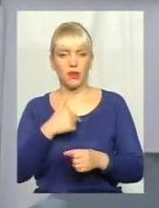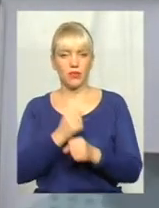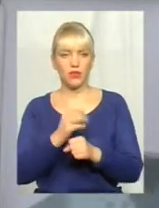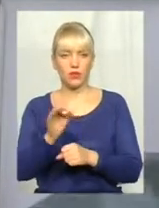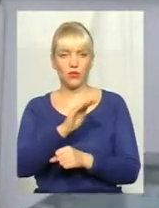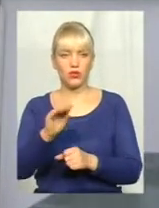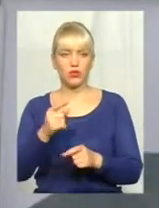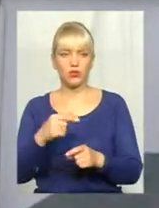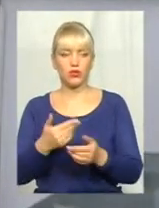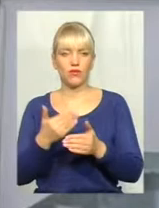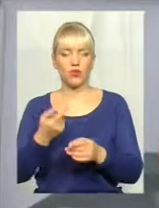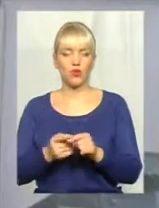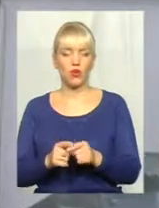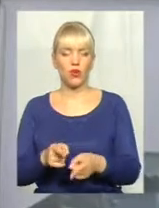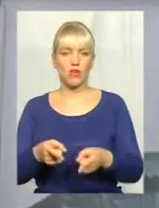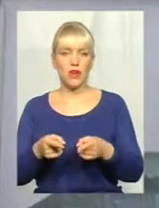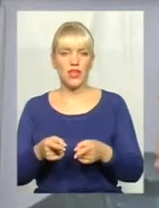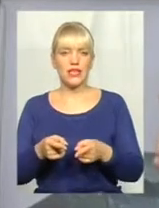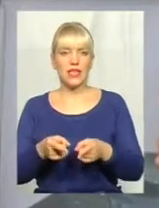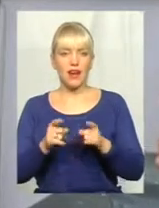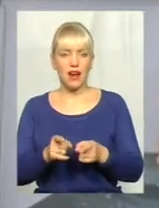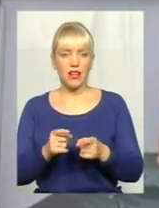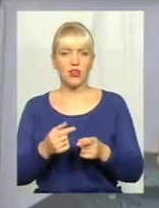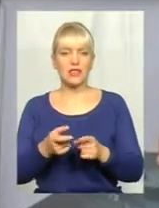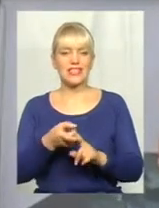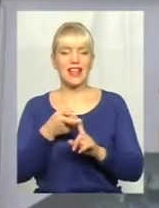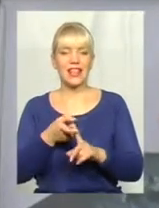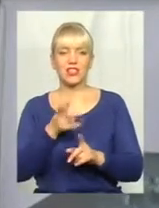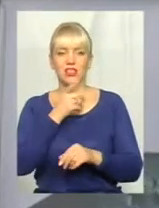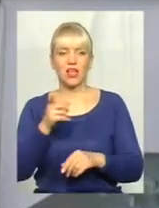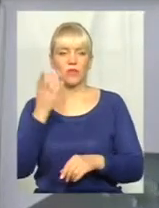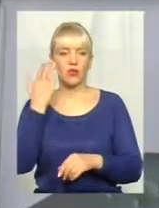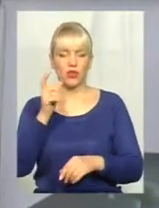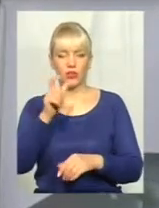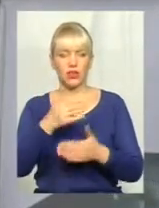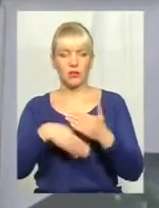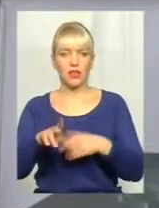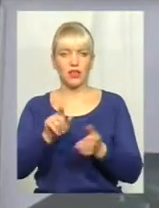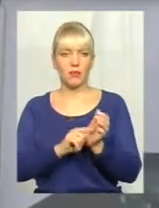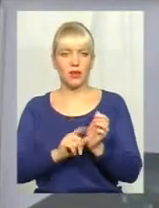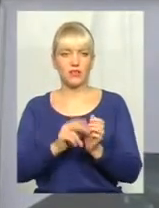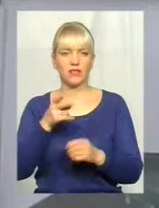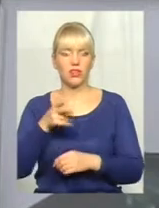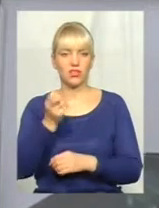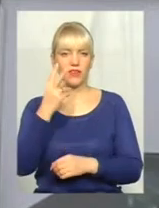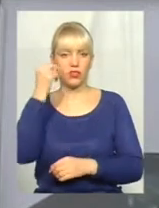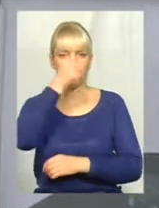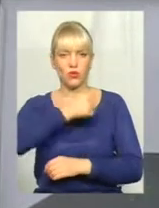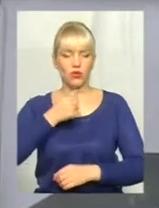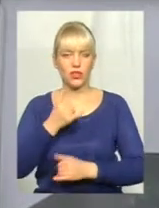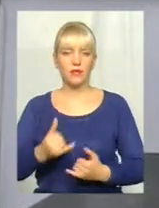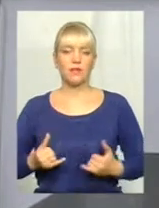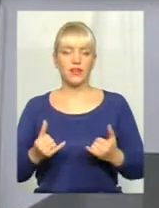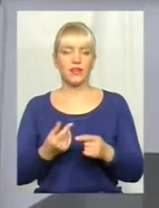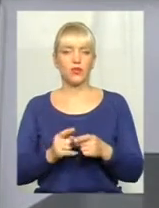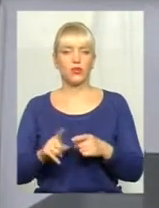від цього реально залежить термін, коли він йде на пенсію. Я вам хочу нагадати, що до 2012 року, для того, щоб